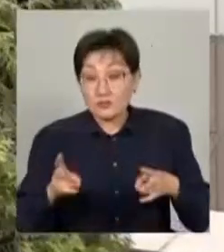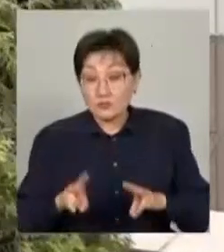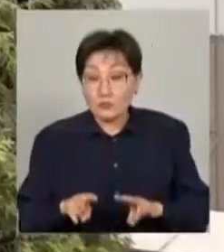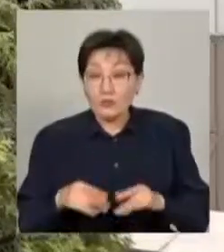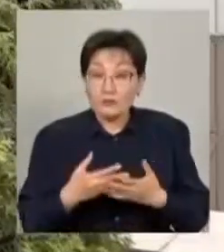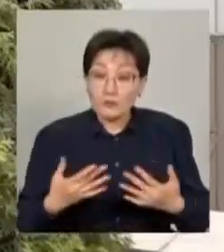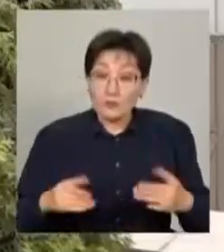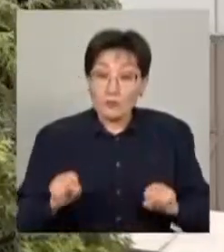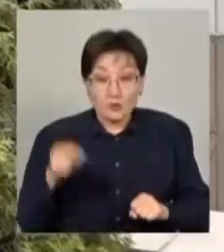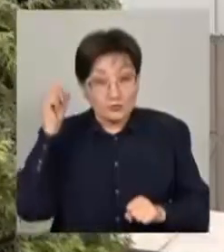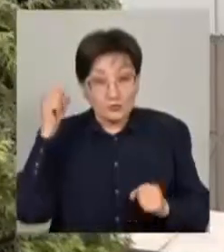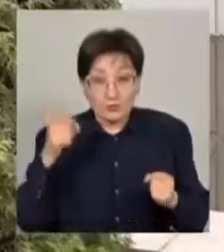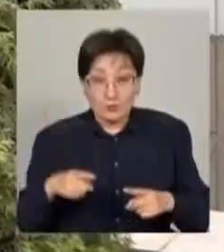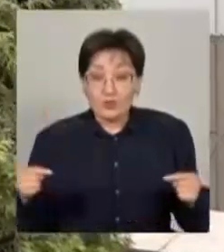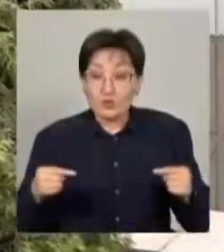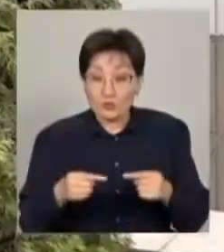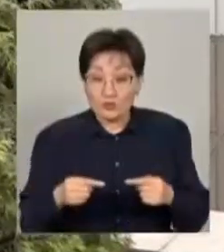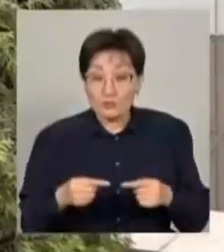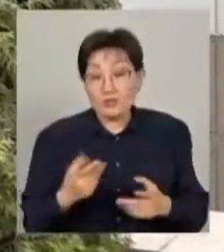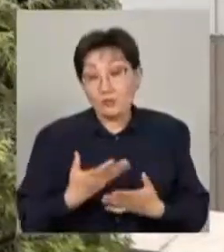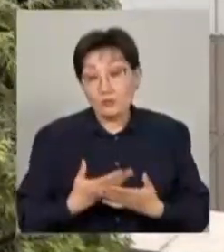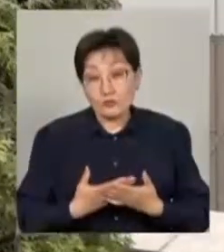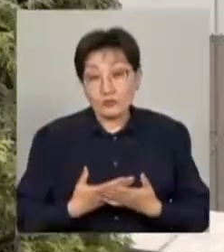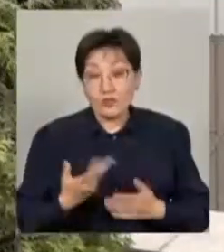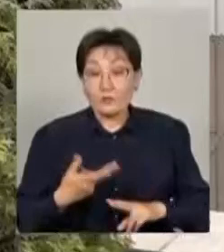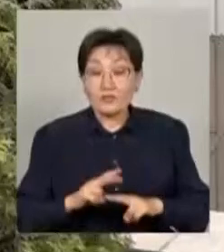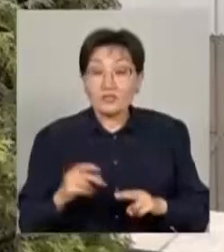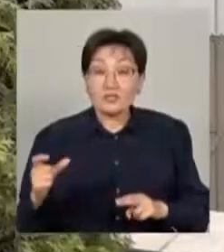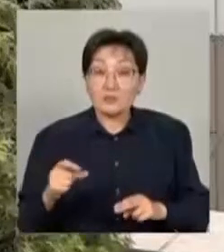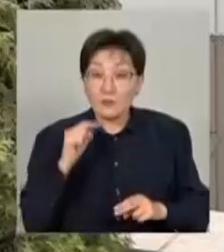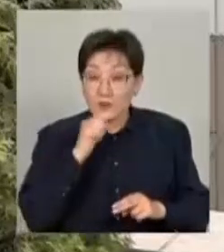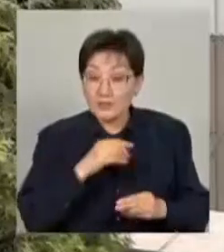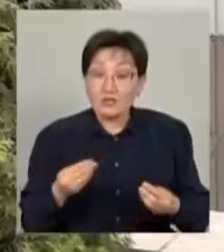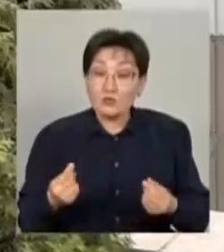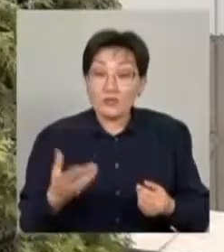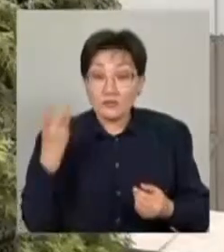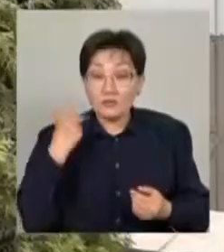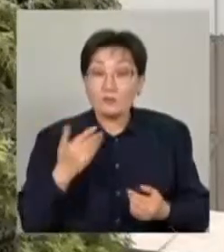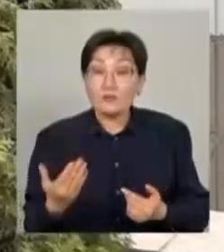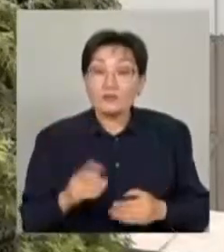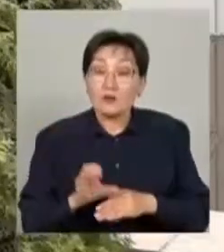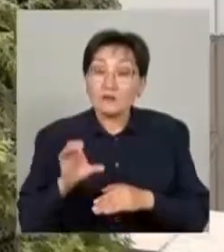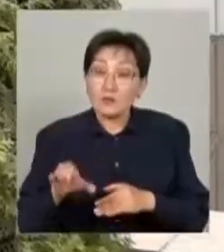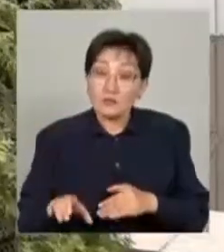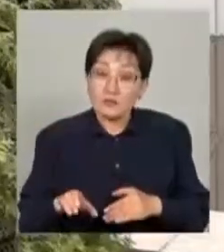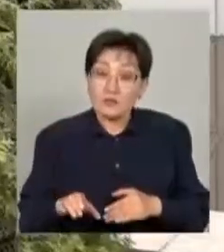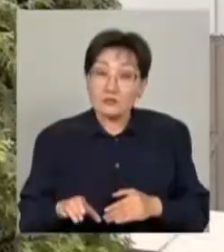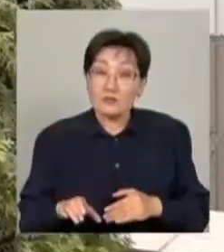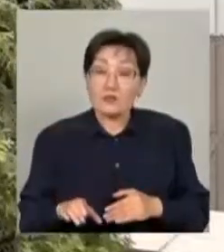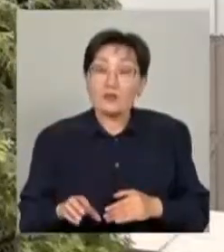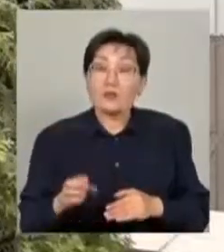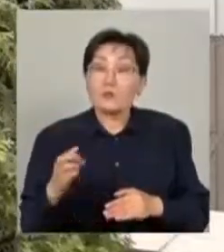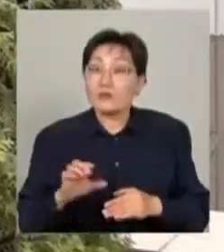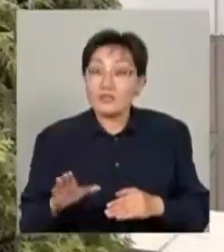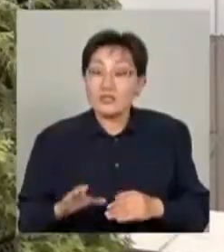они могут узнавать её точнее допустим это экономия средств Когда вы отправляете не Ботаника